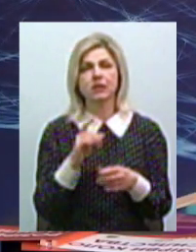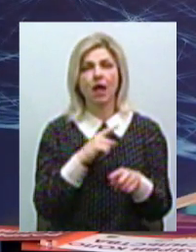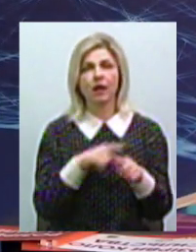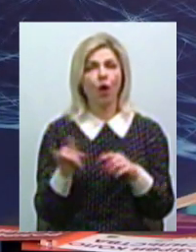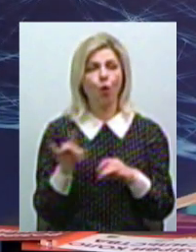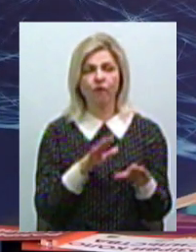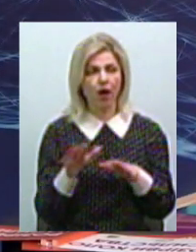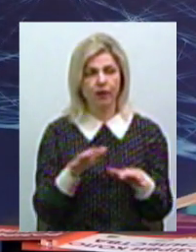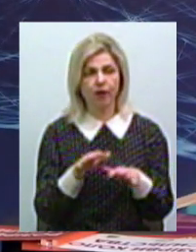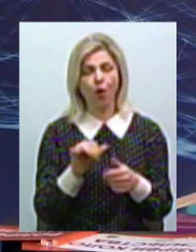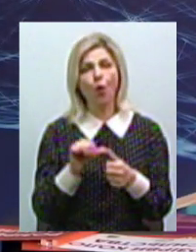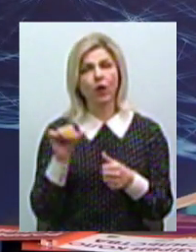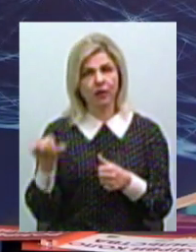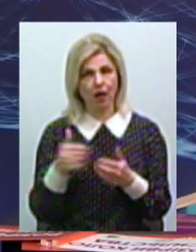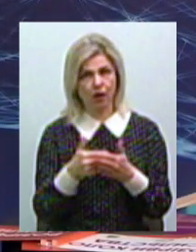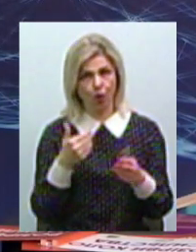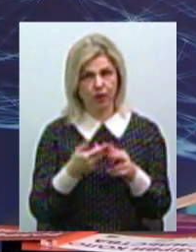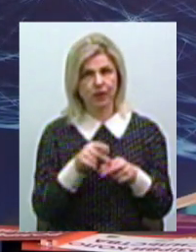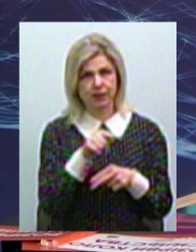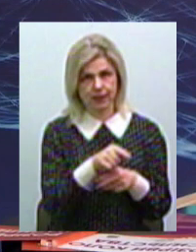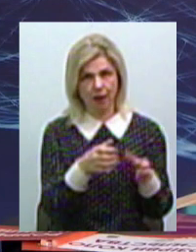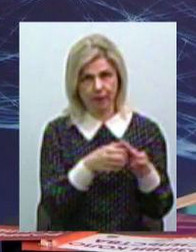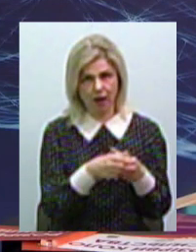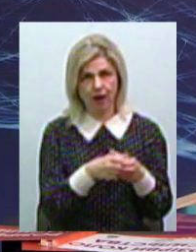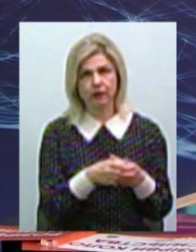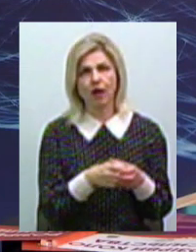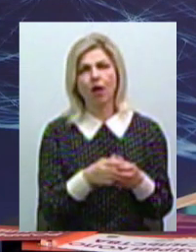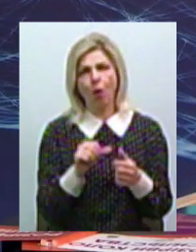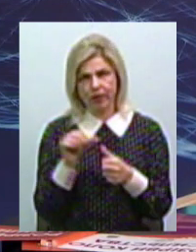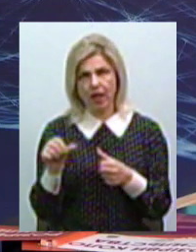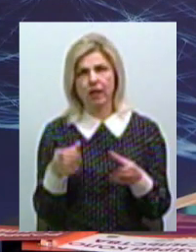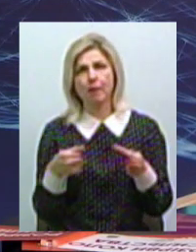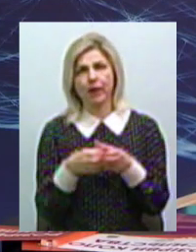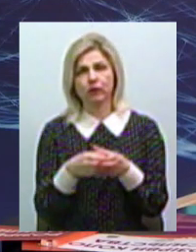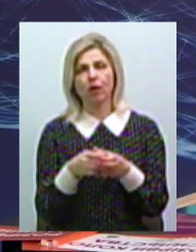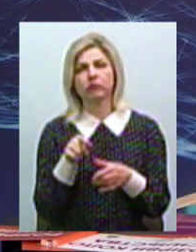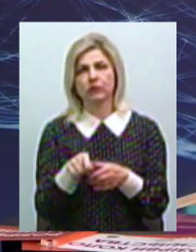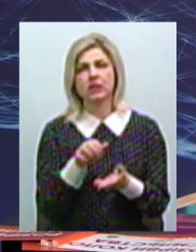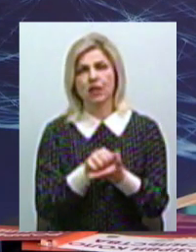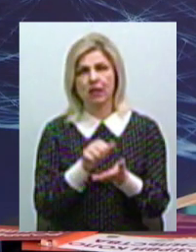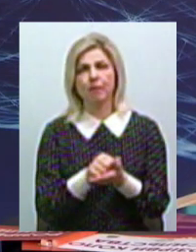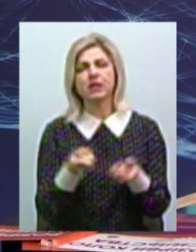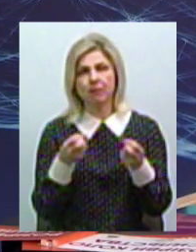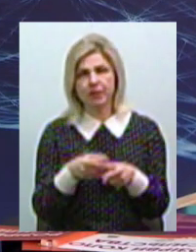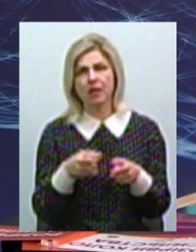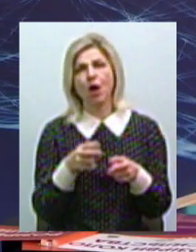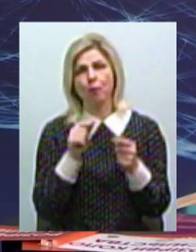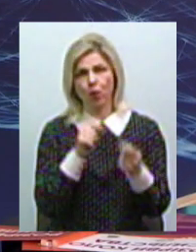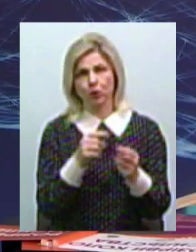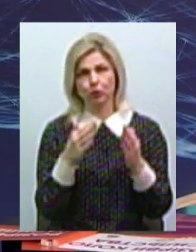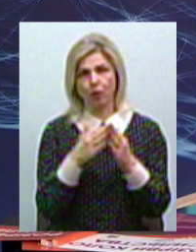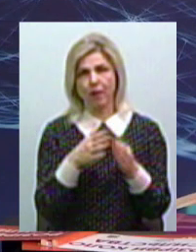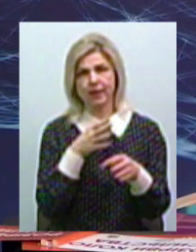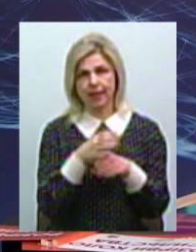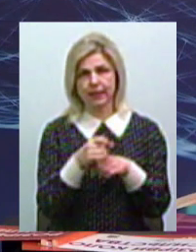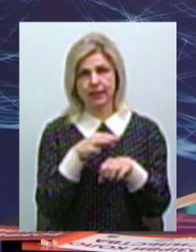факти окремо домашнього насильства. Окремо від цієї мобільної бригади, так? Так, звичайно, це окремий підрозділ, який займається саме реагуванням на факти домашнього насильства. В